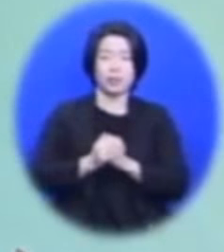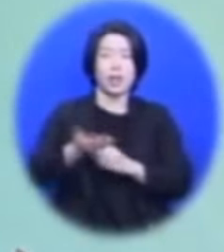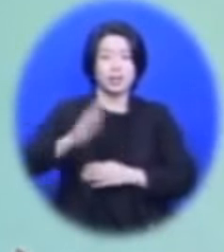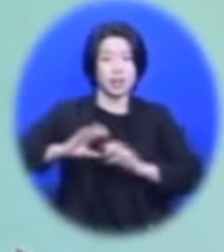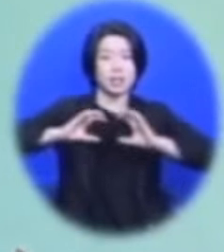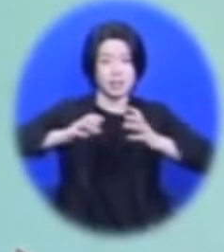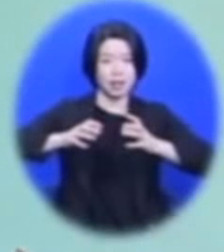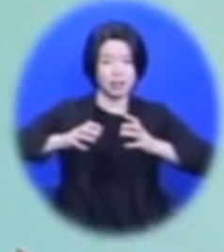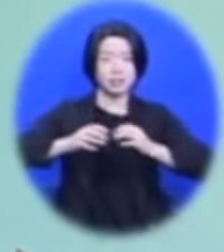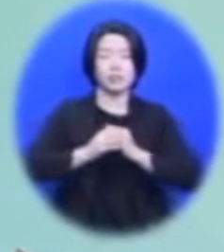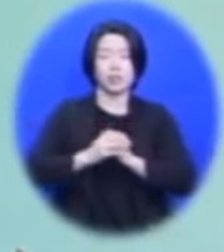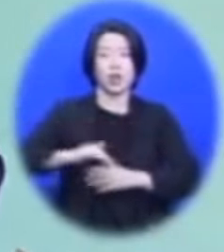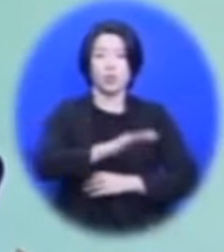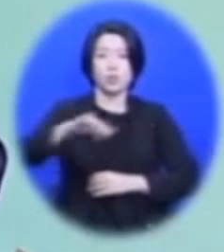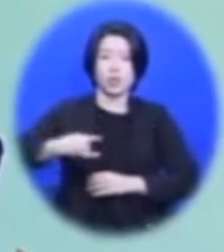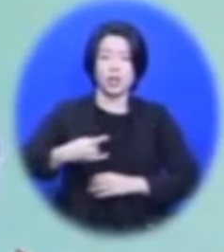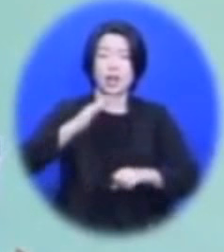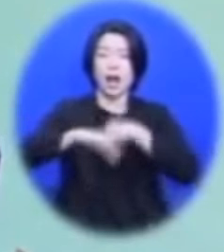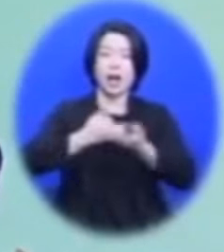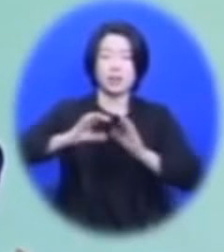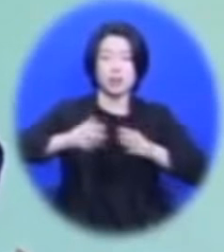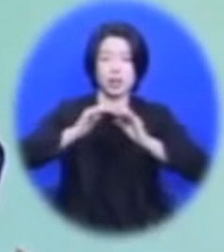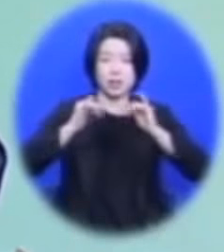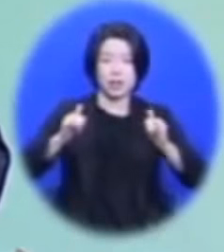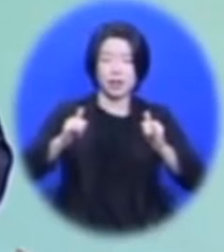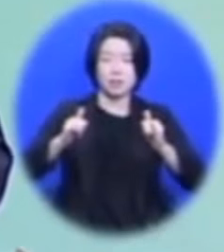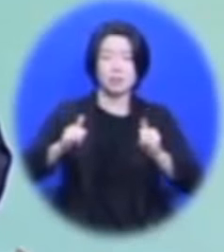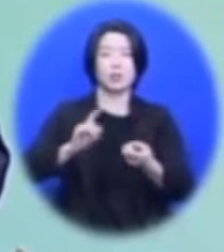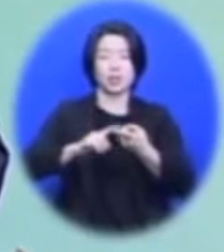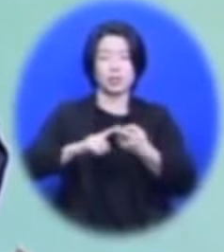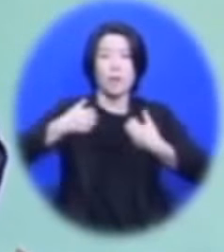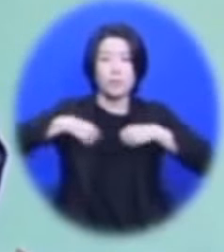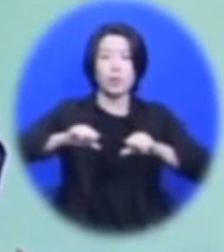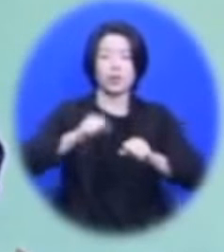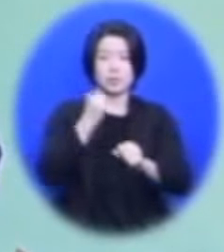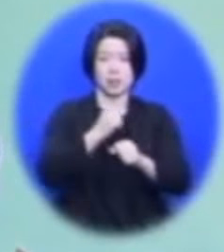세상은 우리에게 하나님의 나라 백성인 것을 포기하게 하려고 하기 때문에